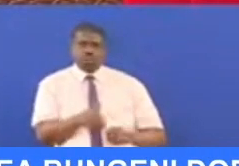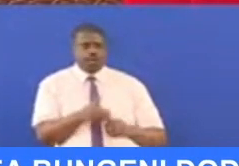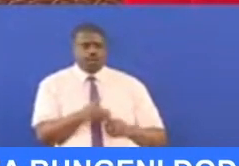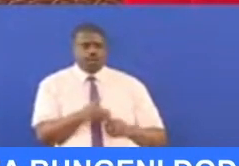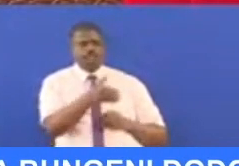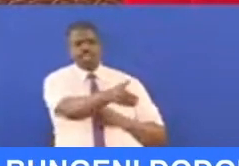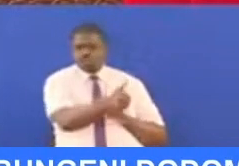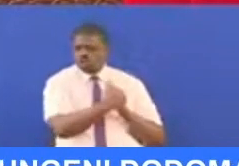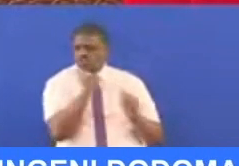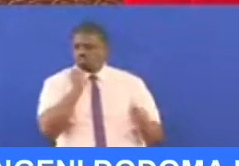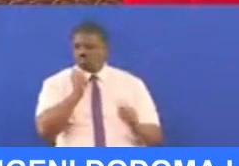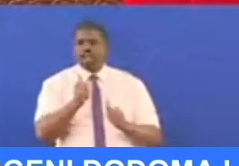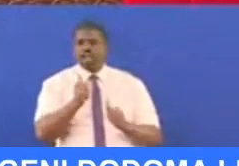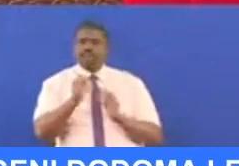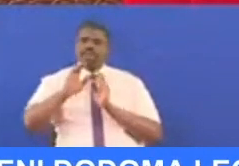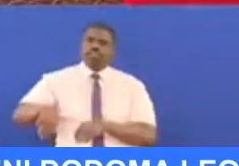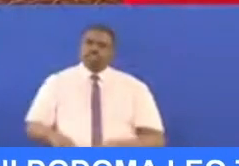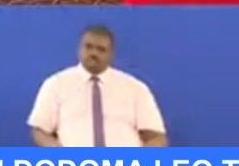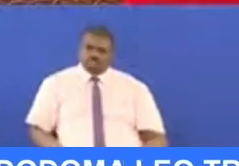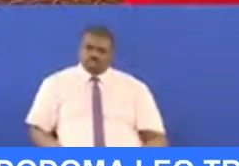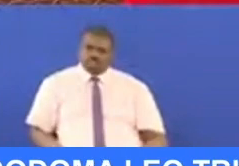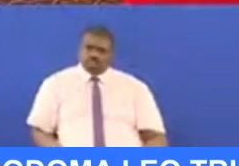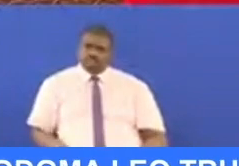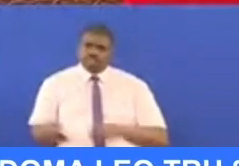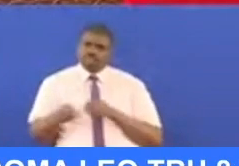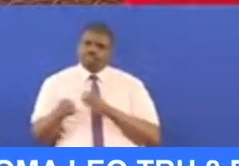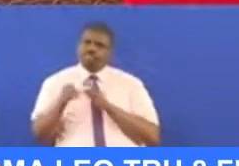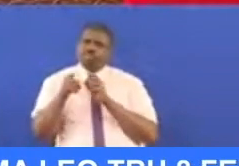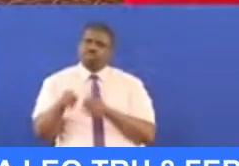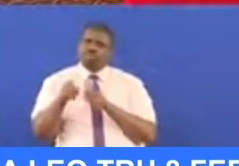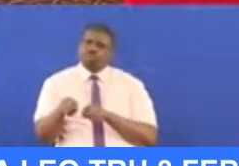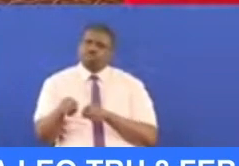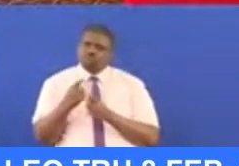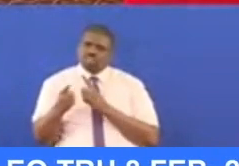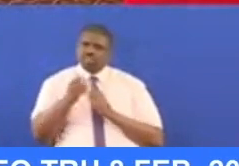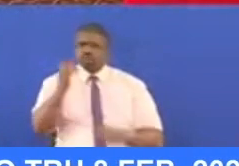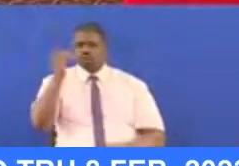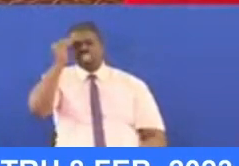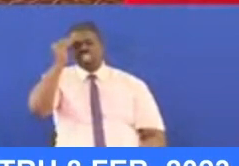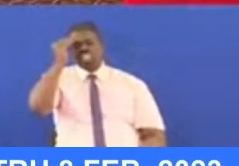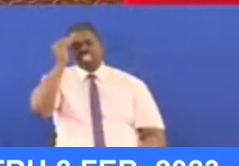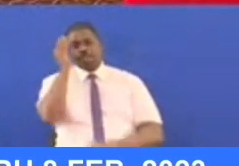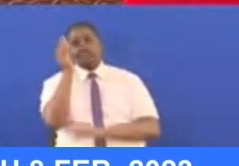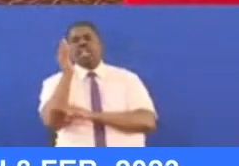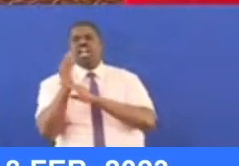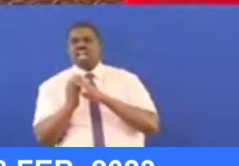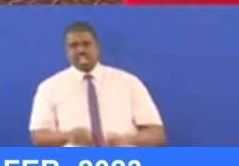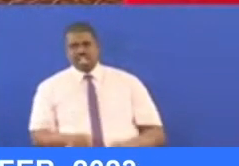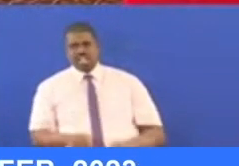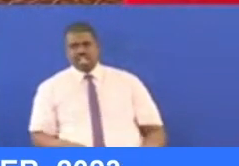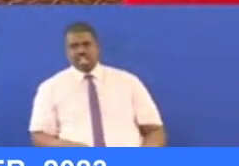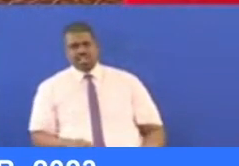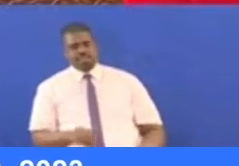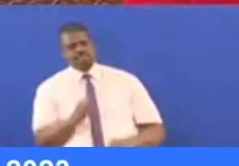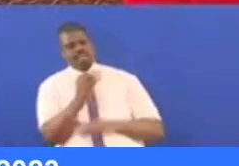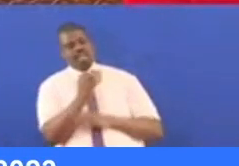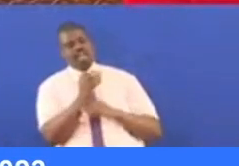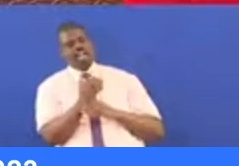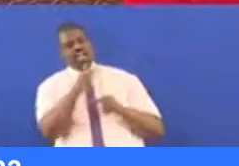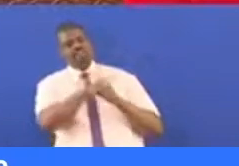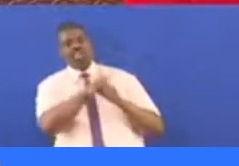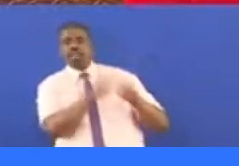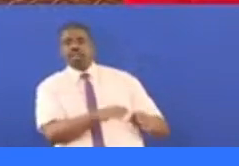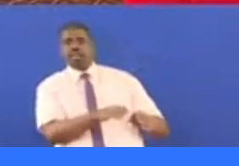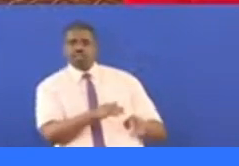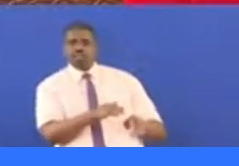ameacha. Na mfumo huo unaangalia, wanasema tunazingatia miaka, unaangalia mtu mwenye miaka mingi ameachwa nyumbani,